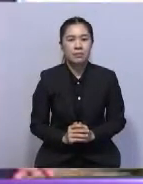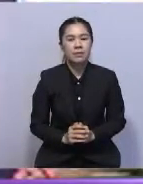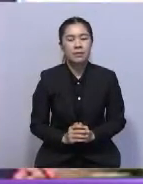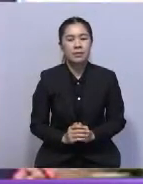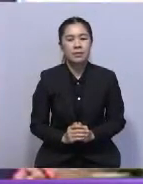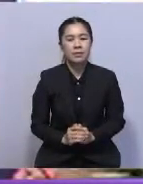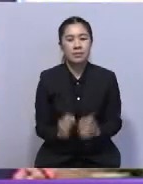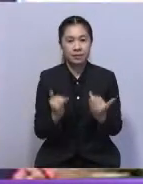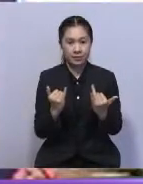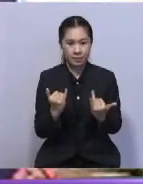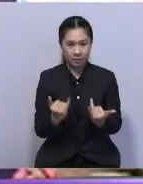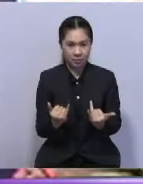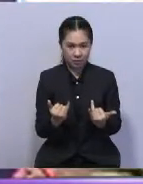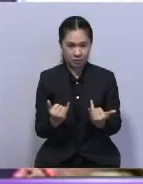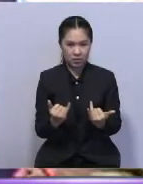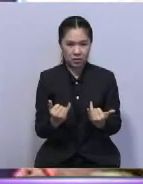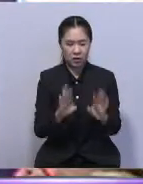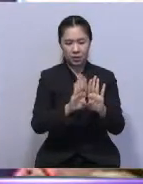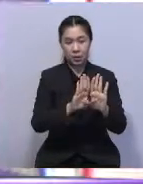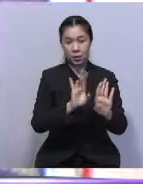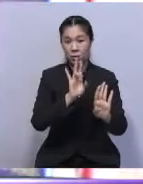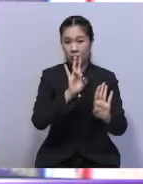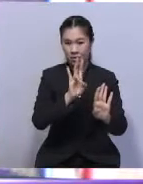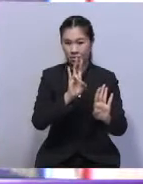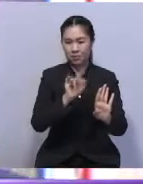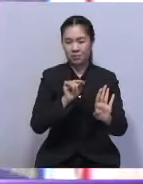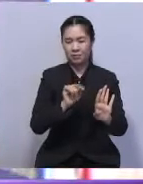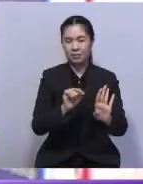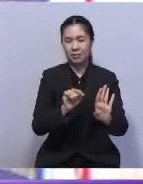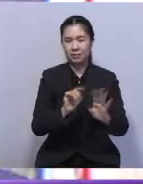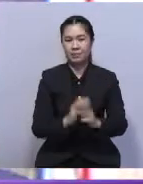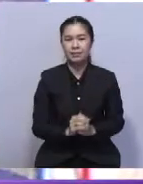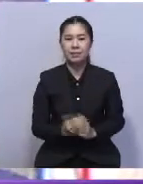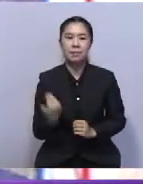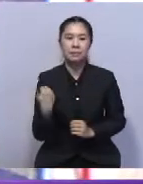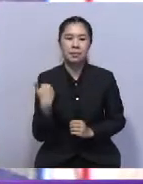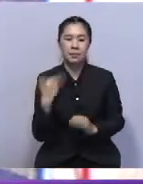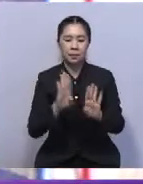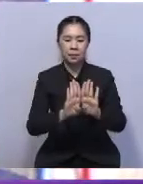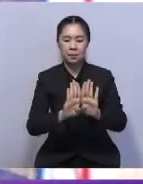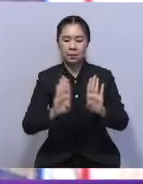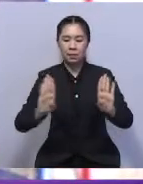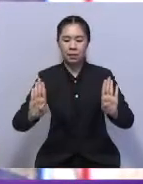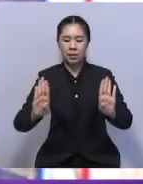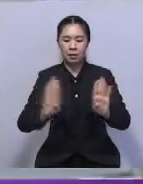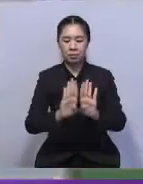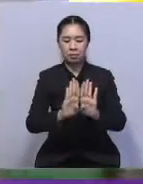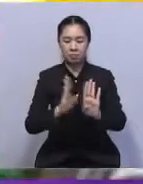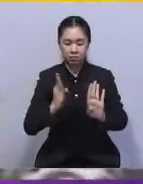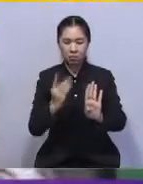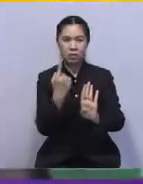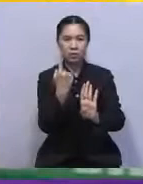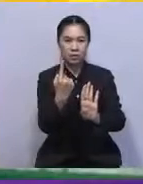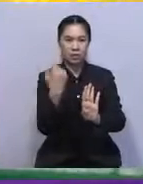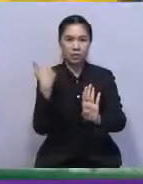ทั้งนี้ค่ะบรรยากาศบริเวณประตู7นะคะซึ่งเป็นประตูหลักของวัดพระธรรมกายค่ะก็มีการเปิดประตูไว้เพียง1ช่องนะคะซึ่งก